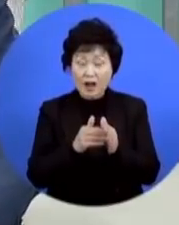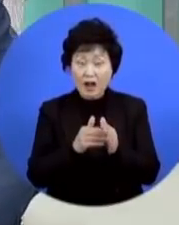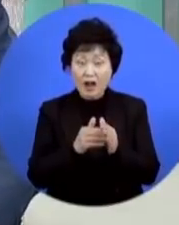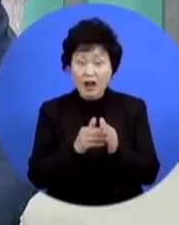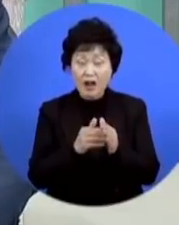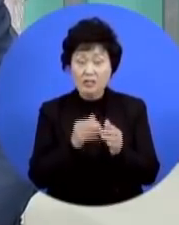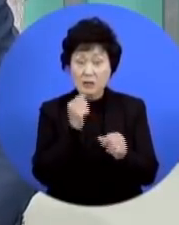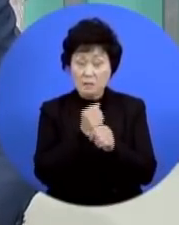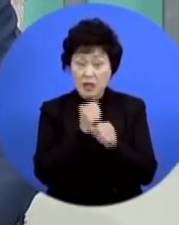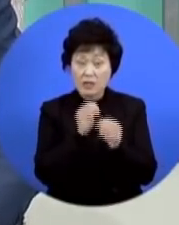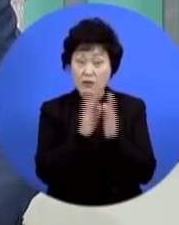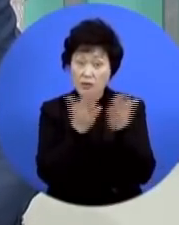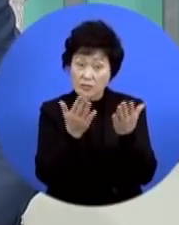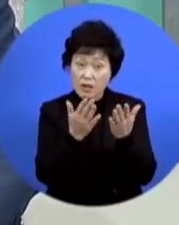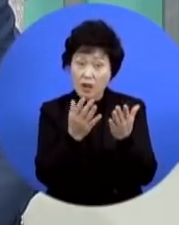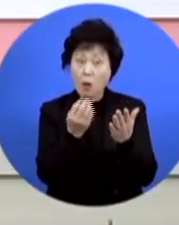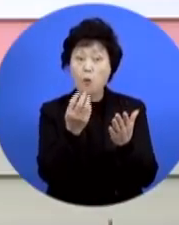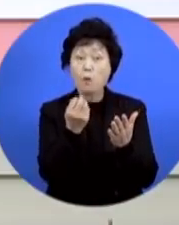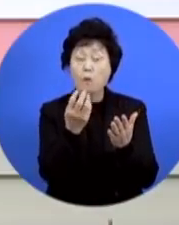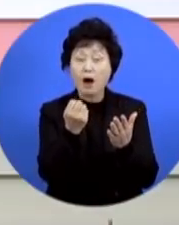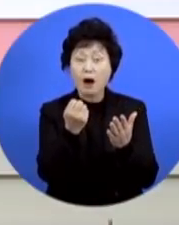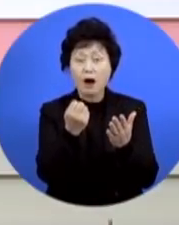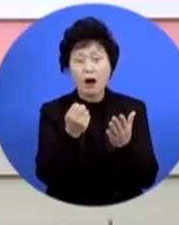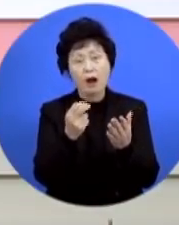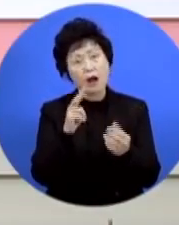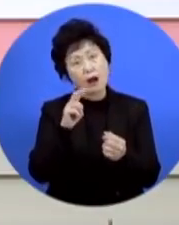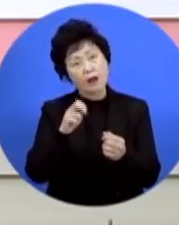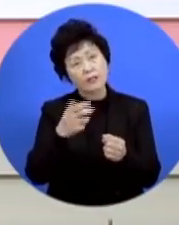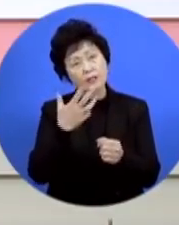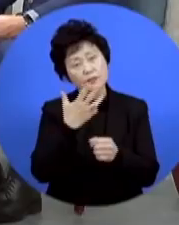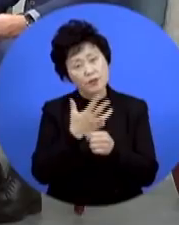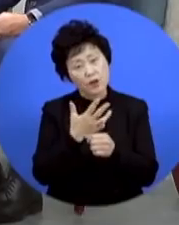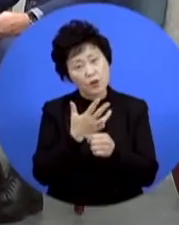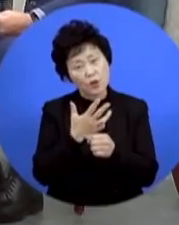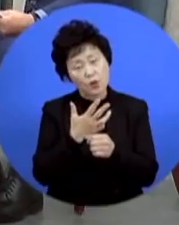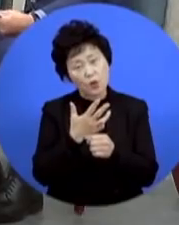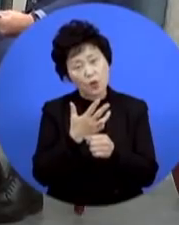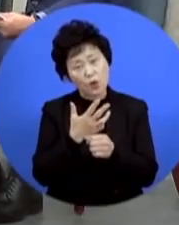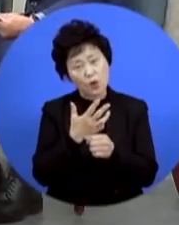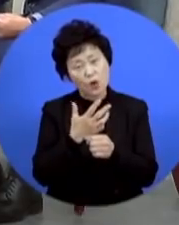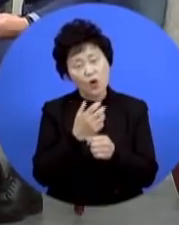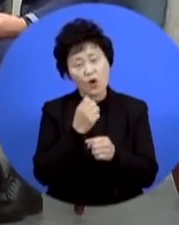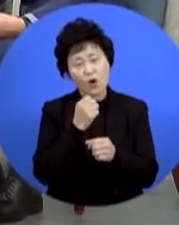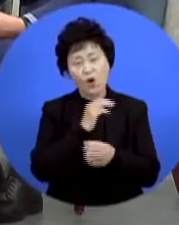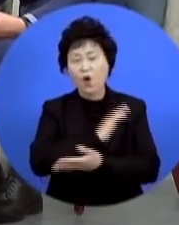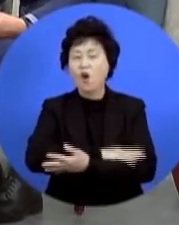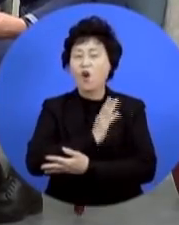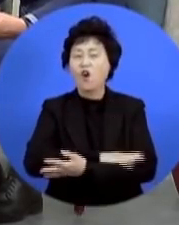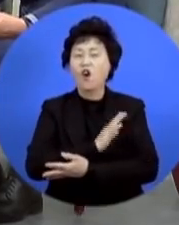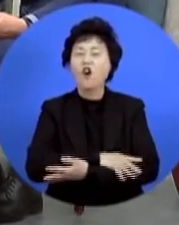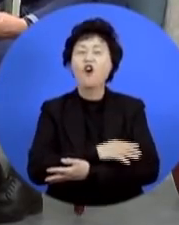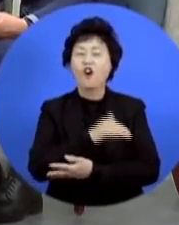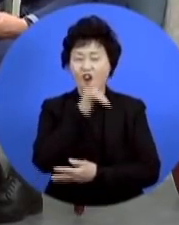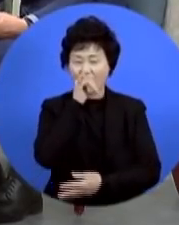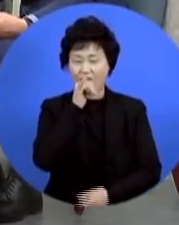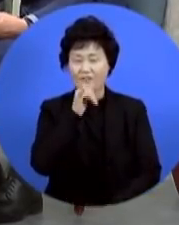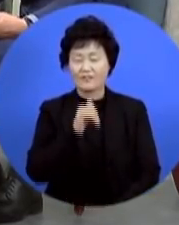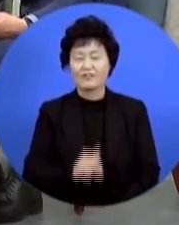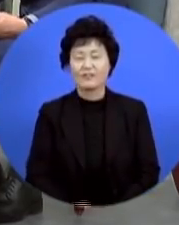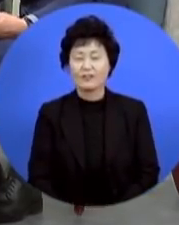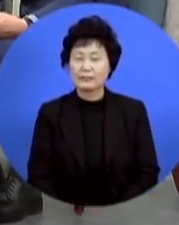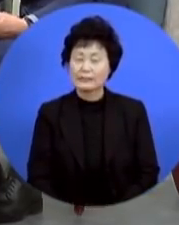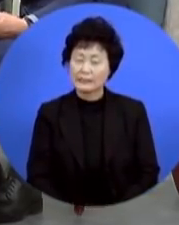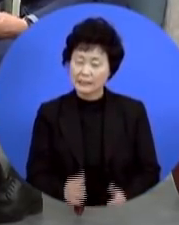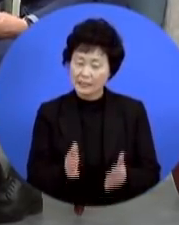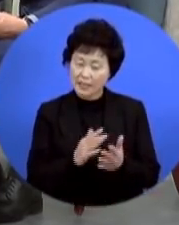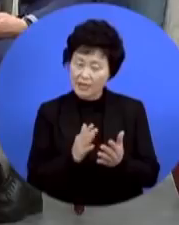권이세요? 많이 내셨어요. 제가 한 28권 정도 됐을 겁니다. 정도예요? 아니면 정확하게 몰라요? 저 세봐야겠는데